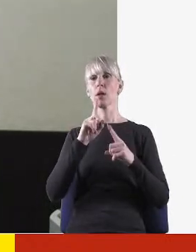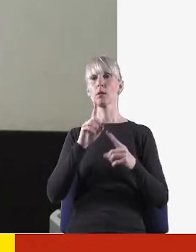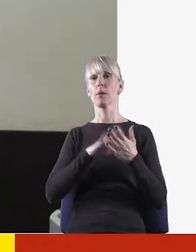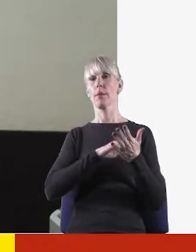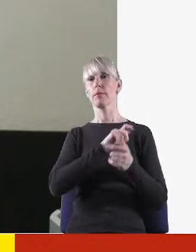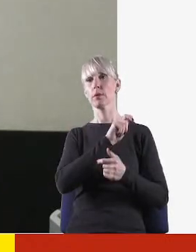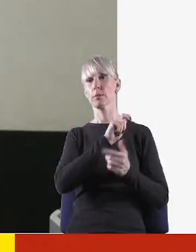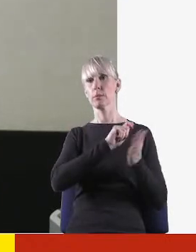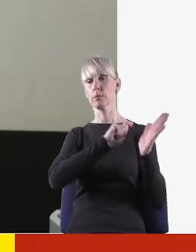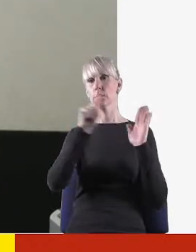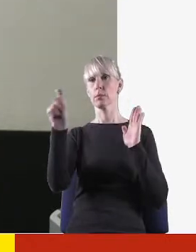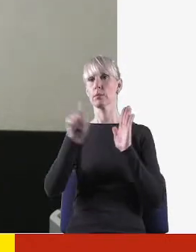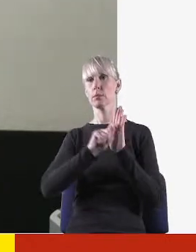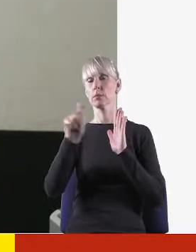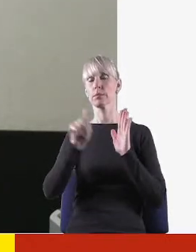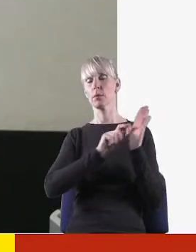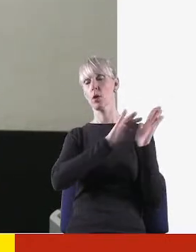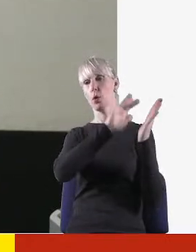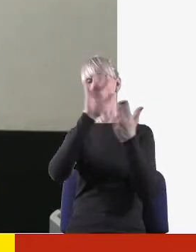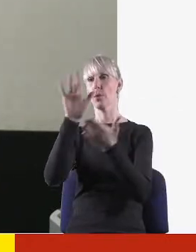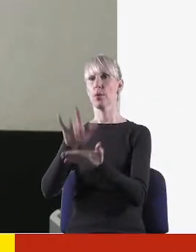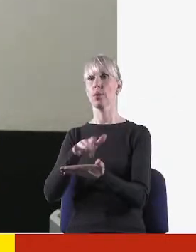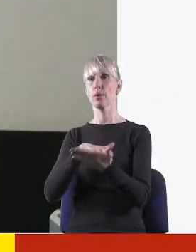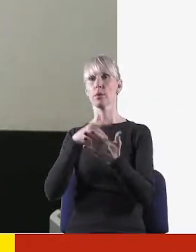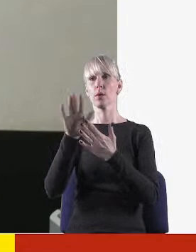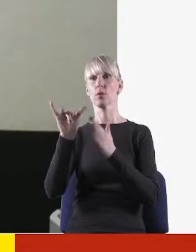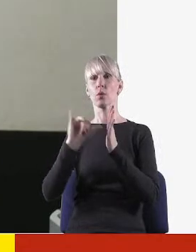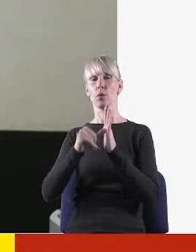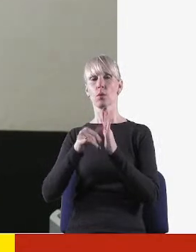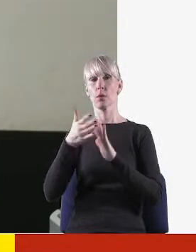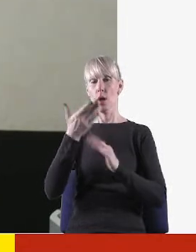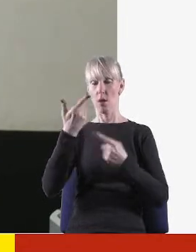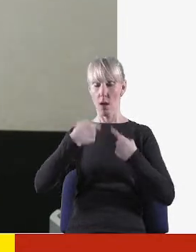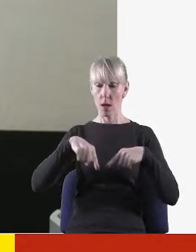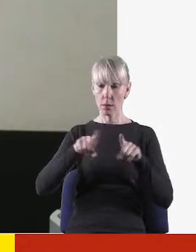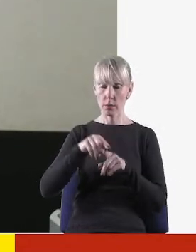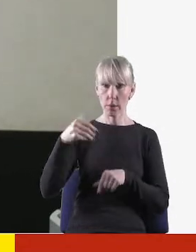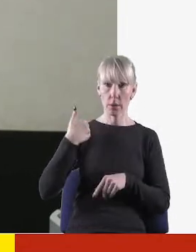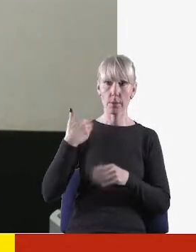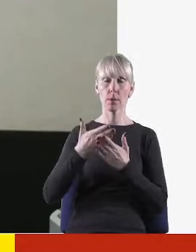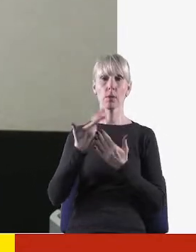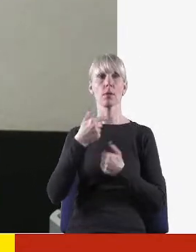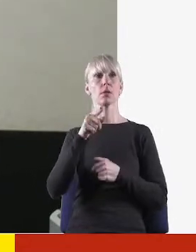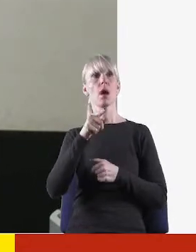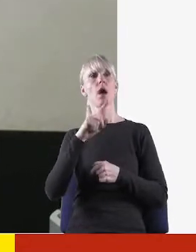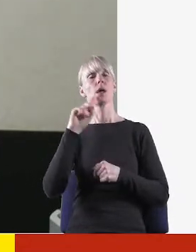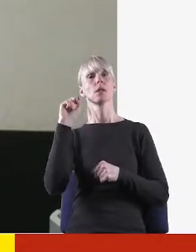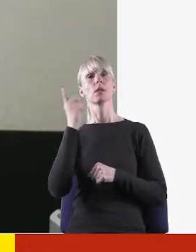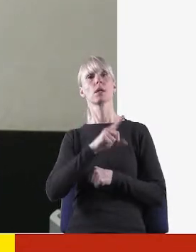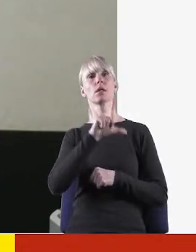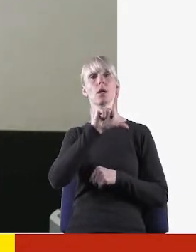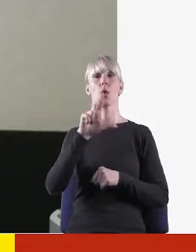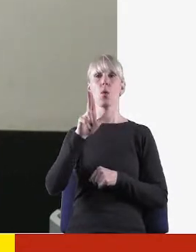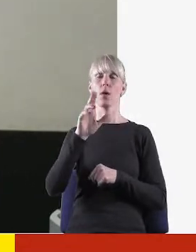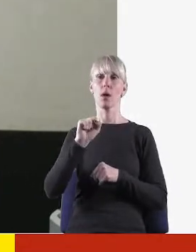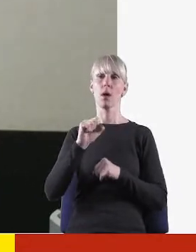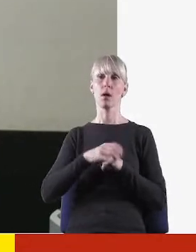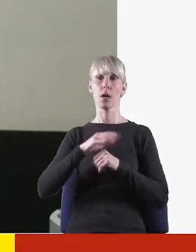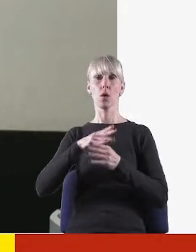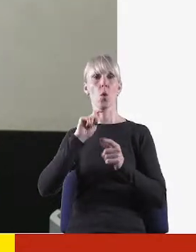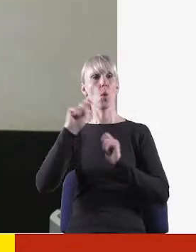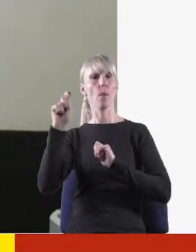Zgierza w kierunku Kutna była realizowana na zlecenie ŁKA jako właśnie komunikacja